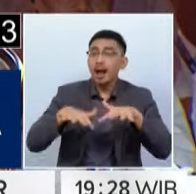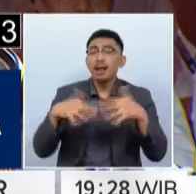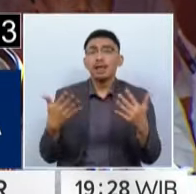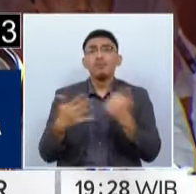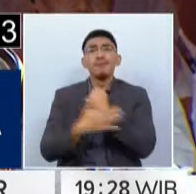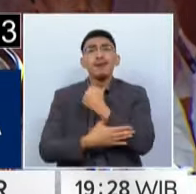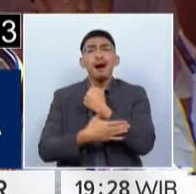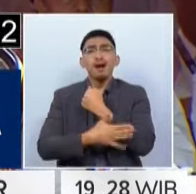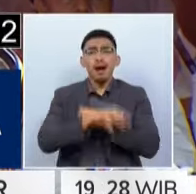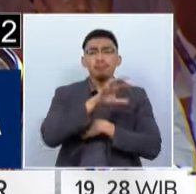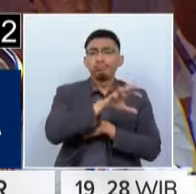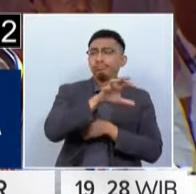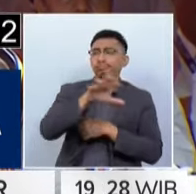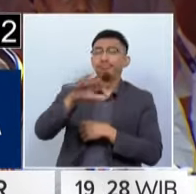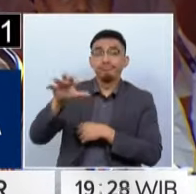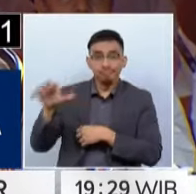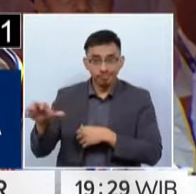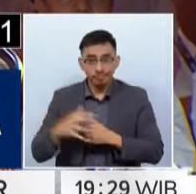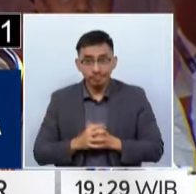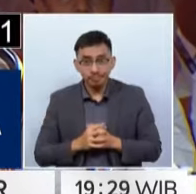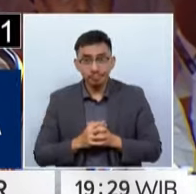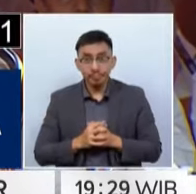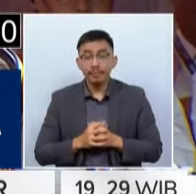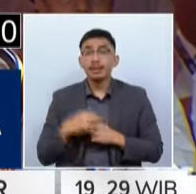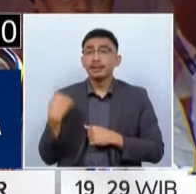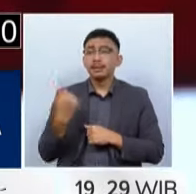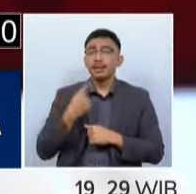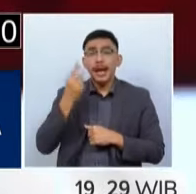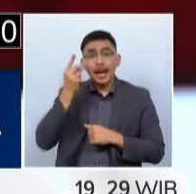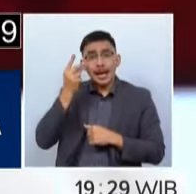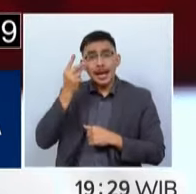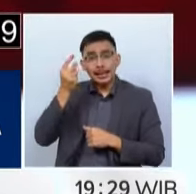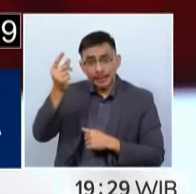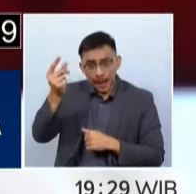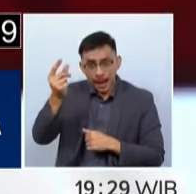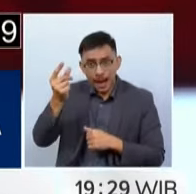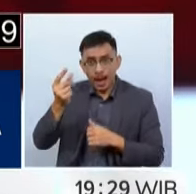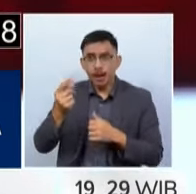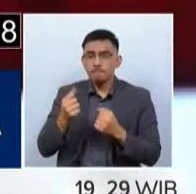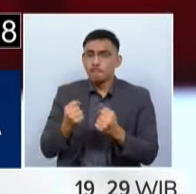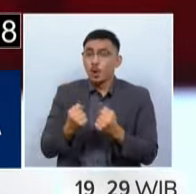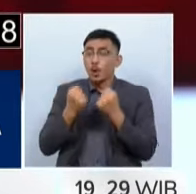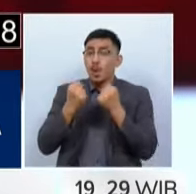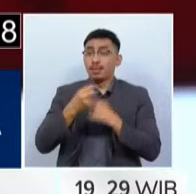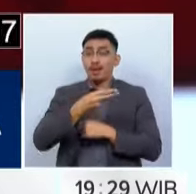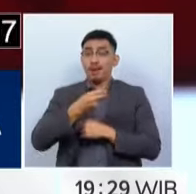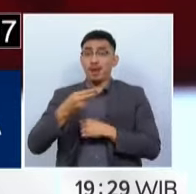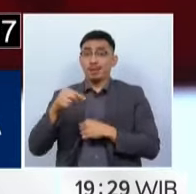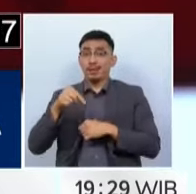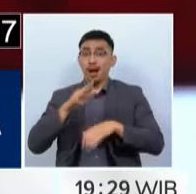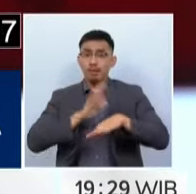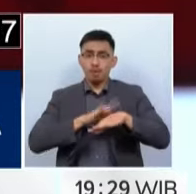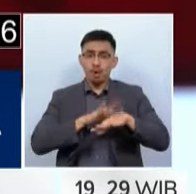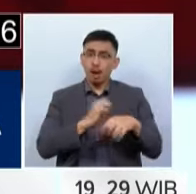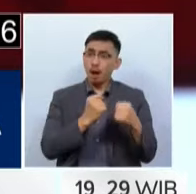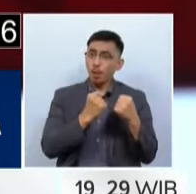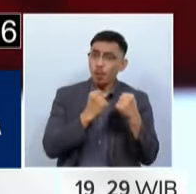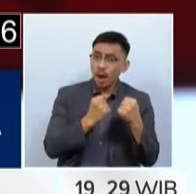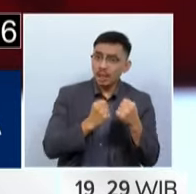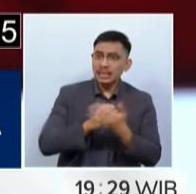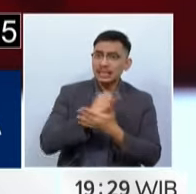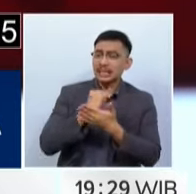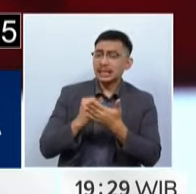kami merencanakan Bagaimana kekuatan Indonesia kekuatan kebudayaan kekuatan kesenian